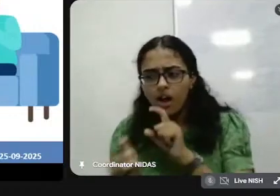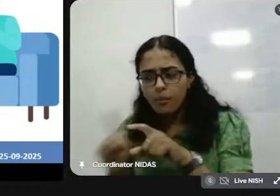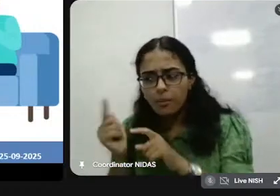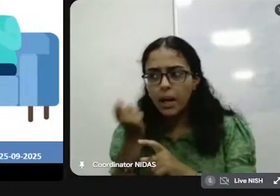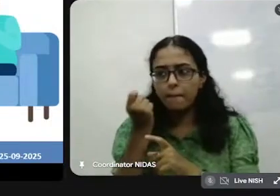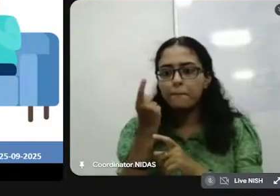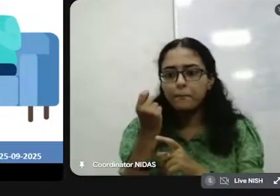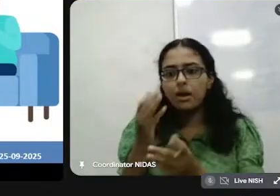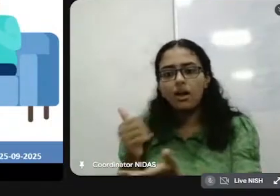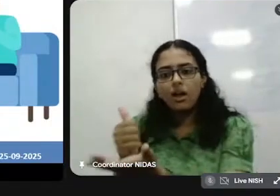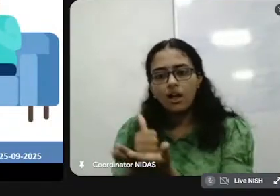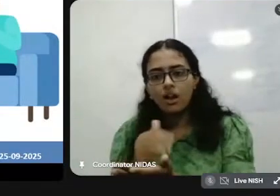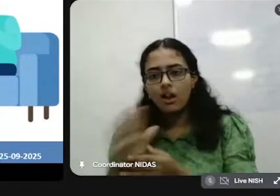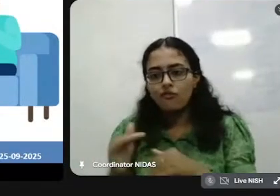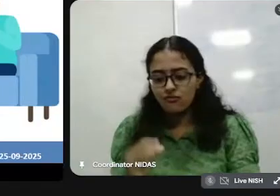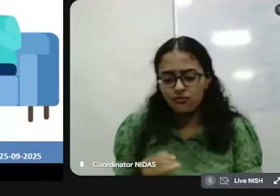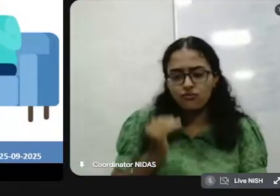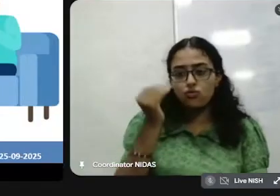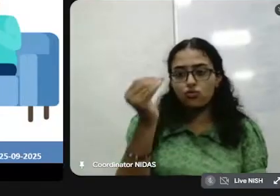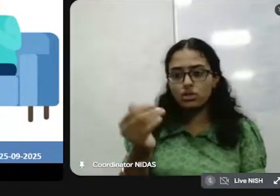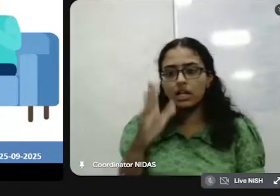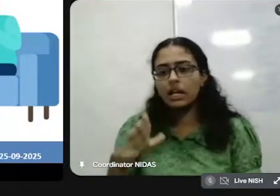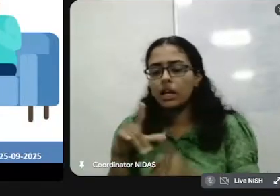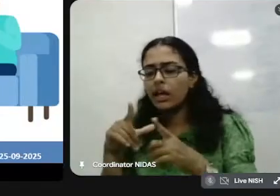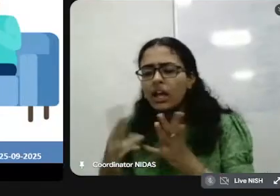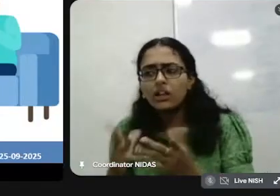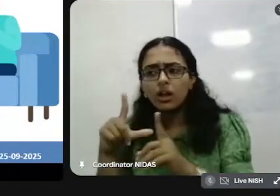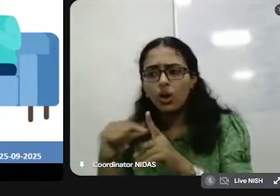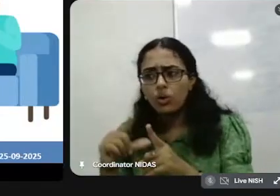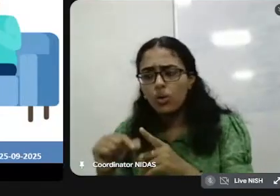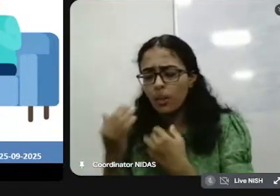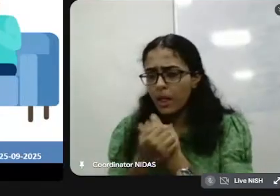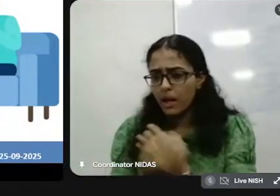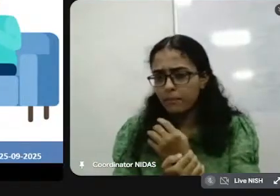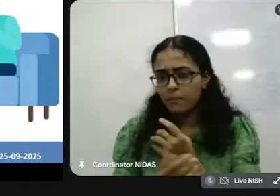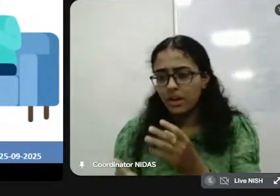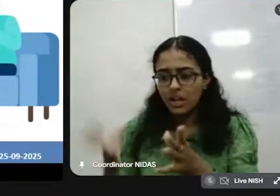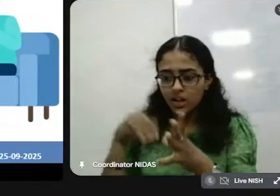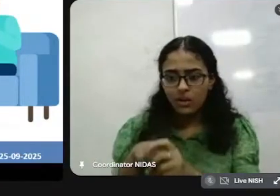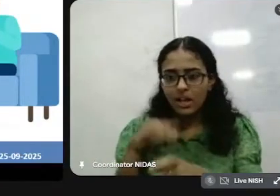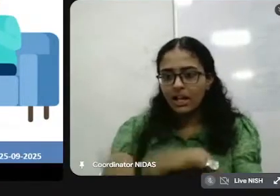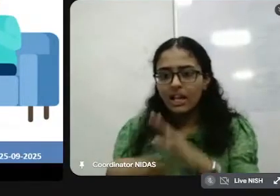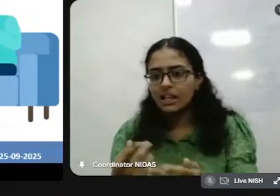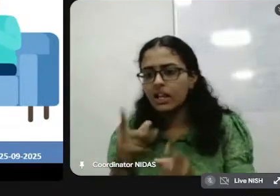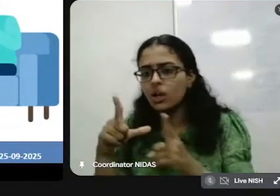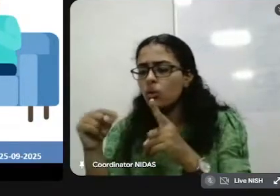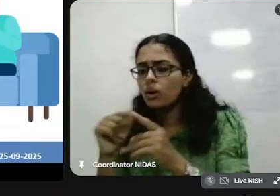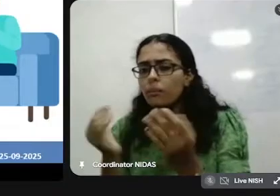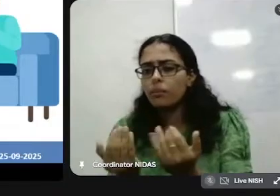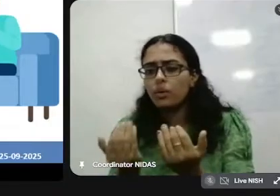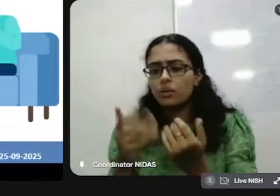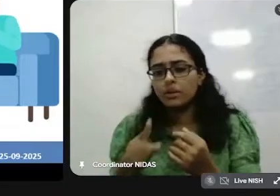മനസ്സിലാക്കാനും ഭാവിയിലേക്കുള്ള എന്തൊക്കെ കാര്യങ്ങൾ തെറപ്പി അറ്റൻഡ് ചെയ്ത് അവർക്ക് ചെയ്യാൻ പറ്റും എന്നുള്ളതൊക്കെ നമുക്ക് മനസ്സിലാക്കി